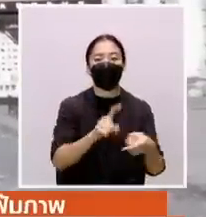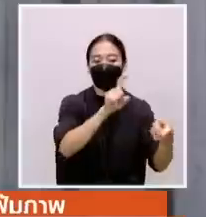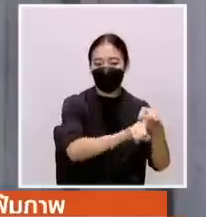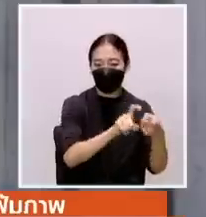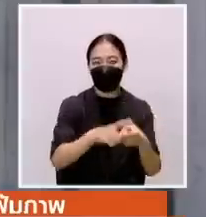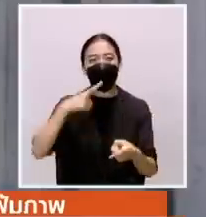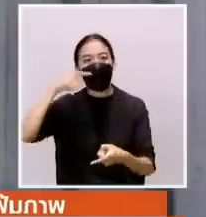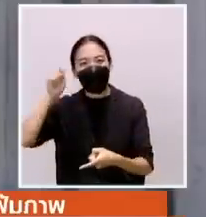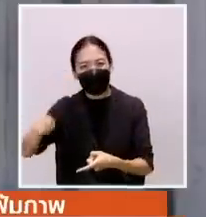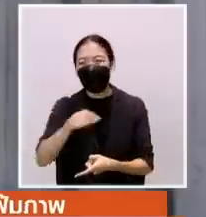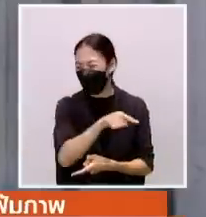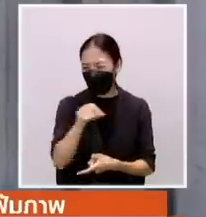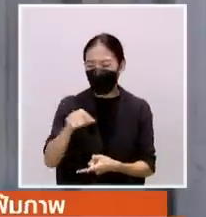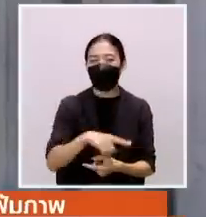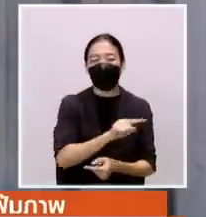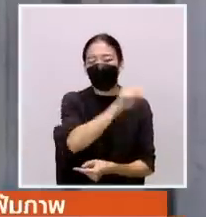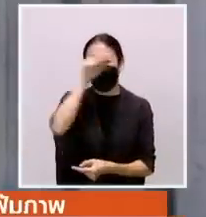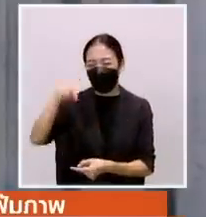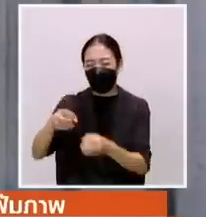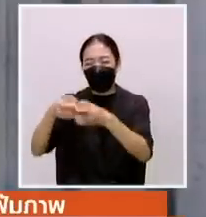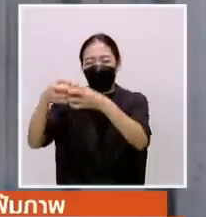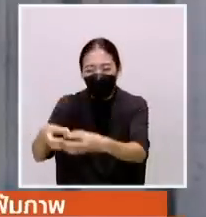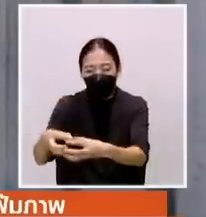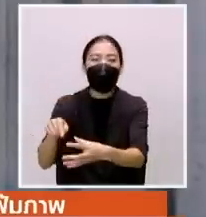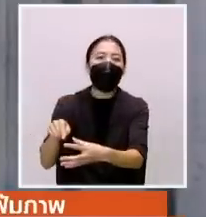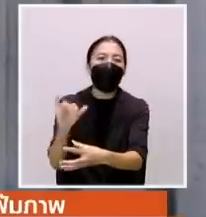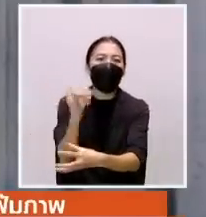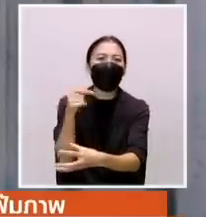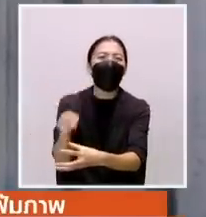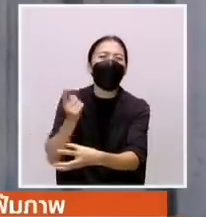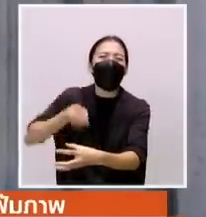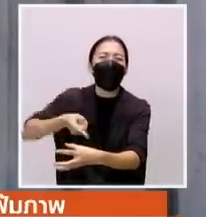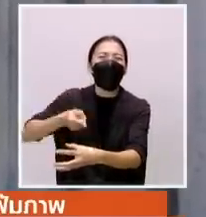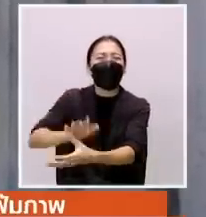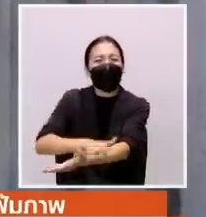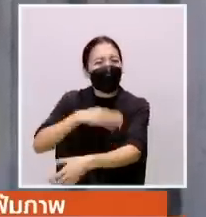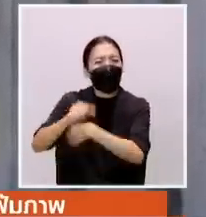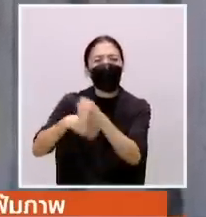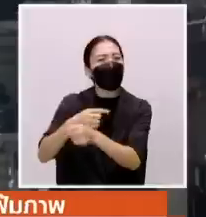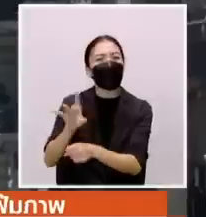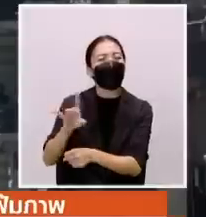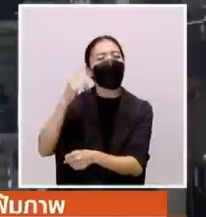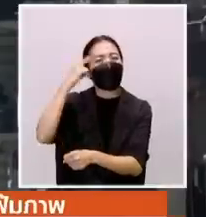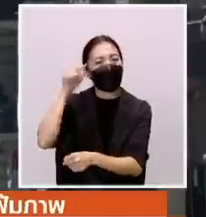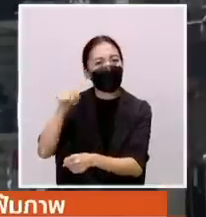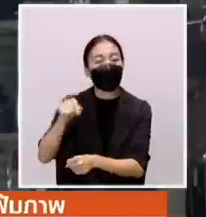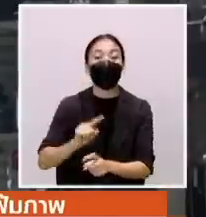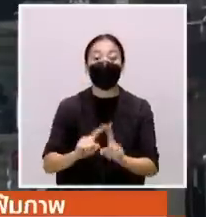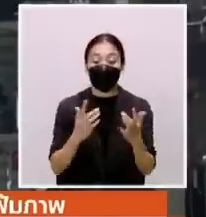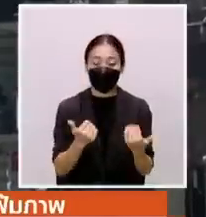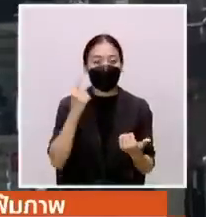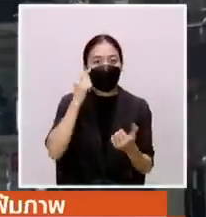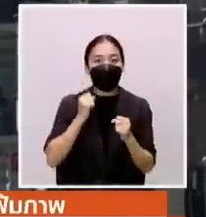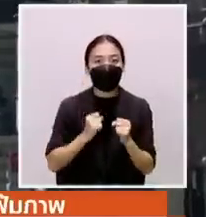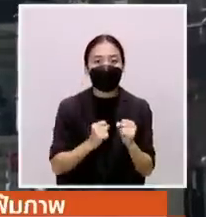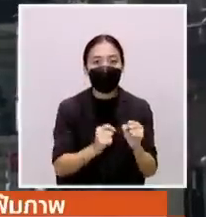ไรก็ตามผู้นำเยอรมนีก็ยืนยันนะครับว่าเราประเทศพันธมิตรยูเครนจะร่วมกันช่วยยูเครนฟื้นฟูบูรณะประเทศให้ได้